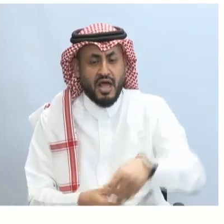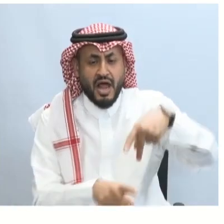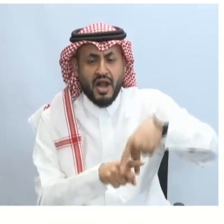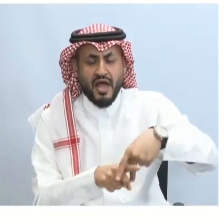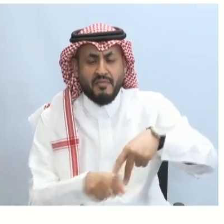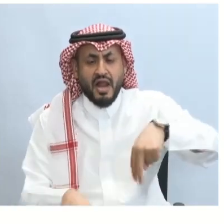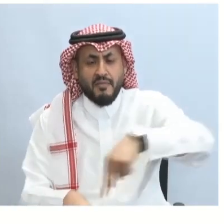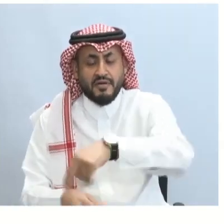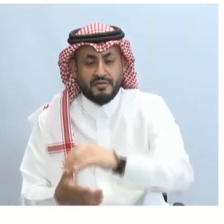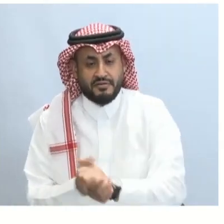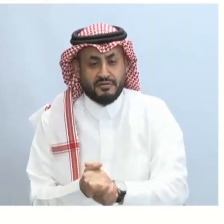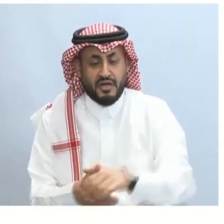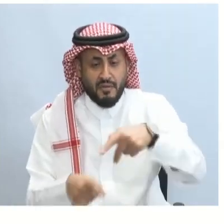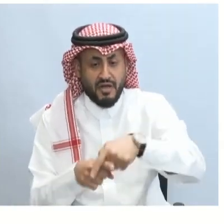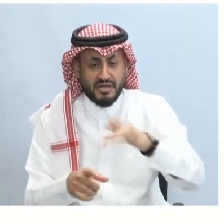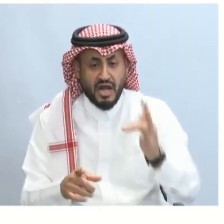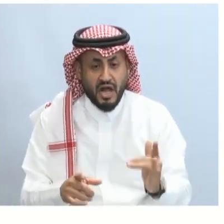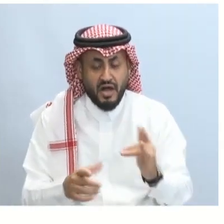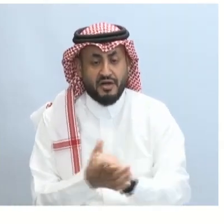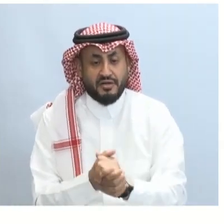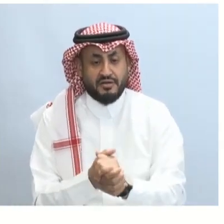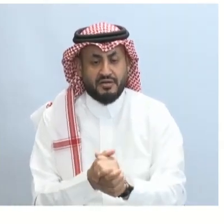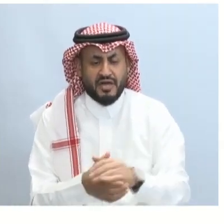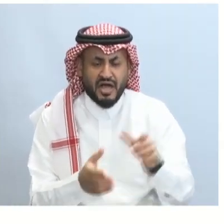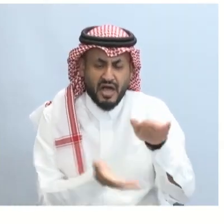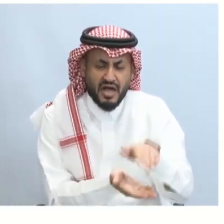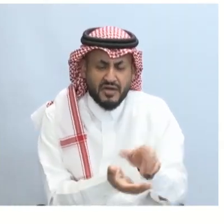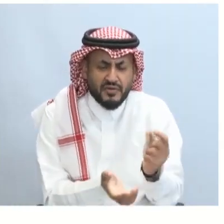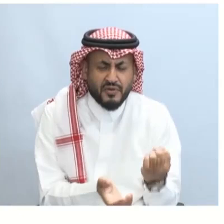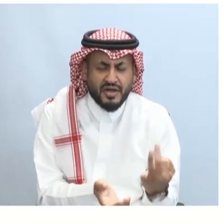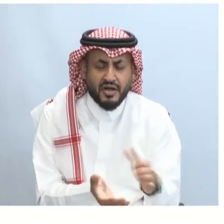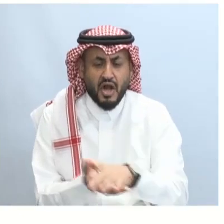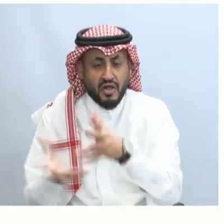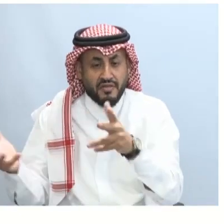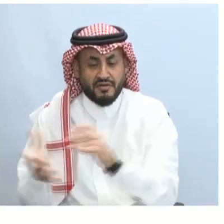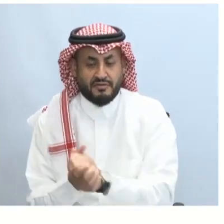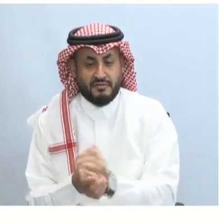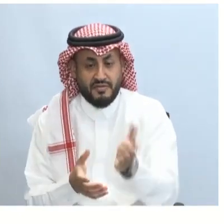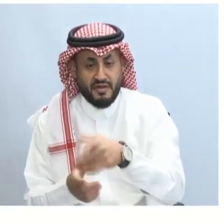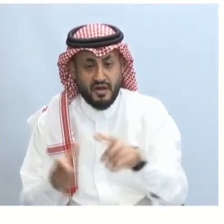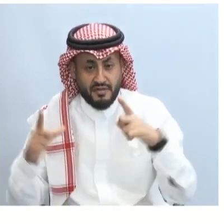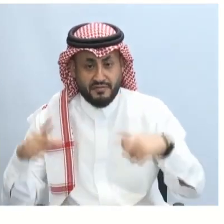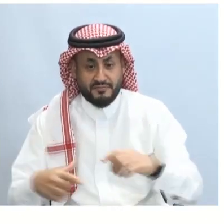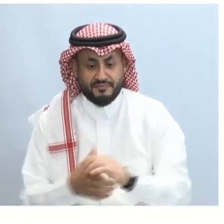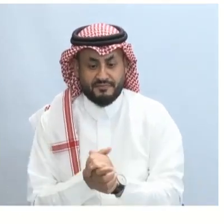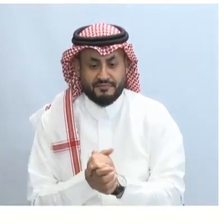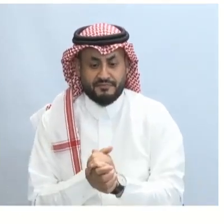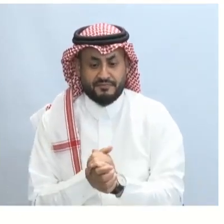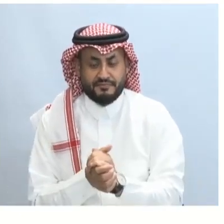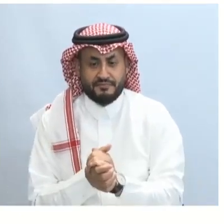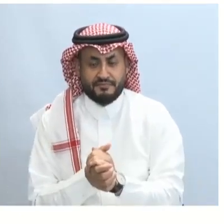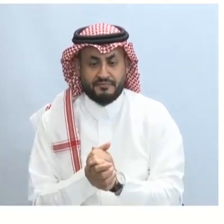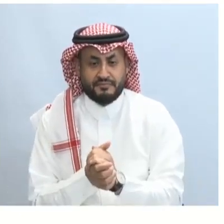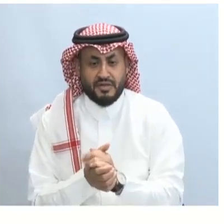الماشي والماشي على القاعد والقليل على الكثير عن ابي هريره رضي الله عنه عن